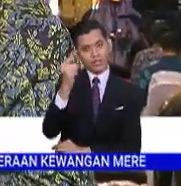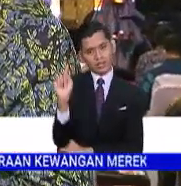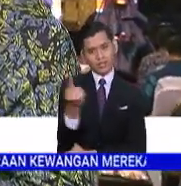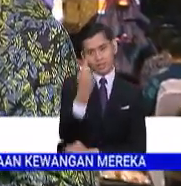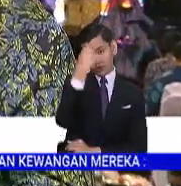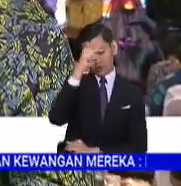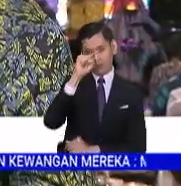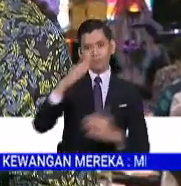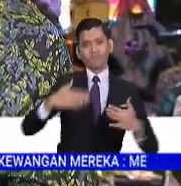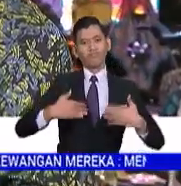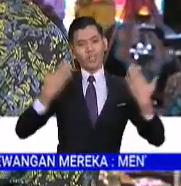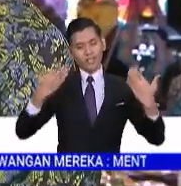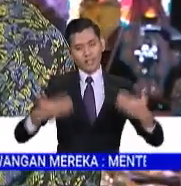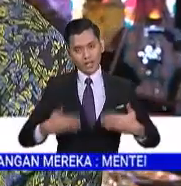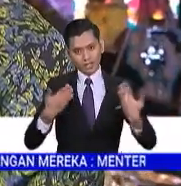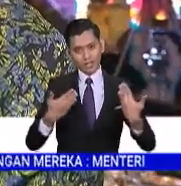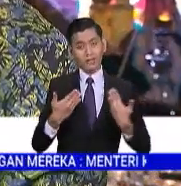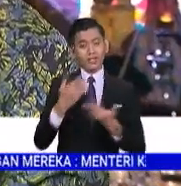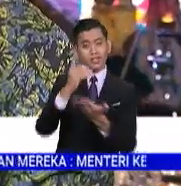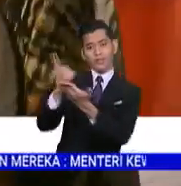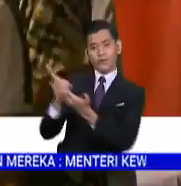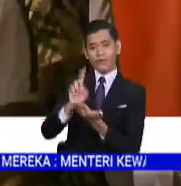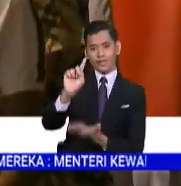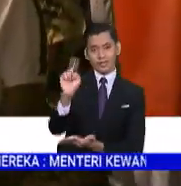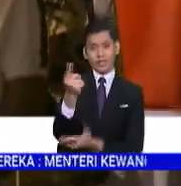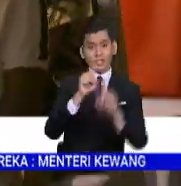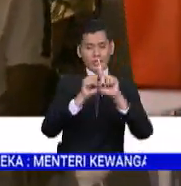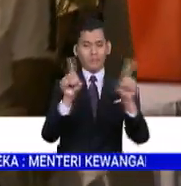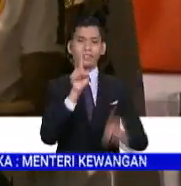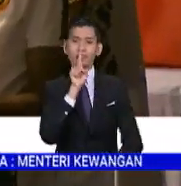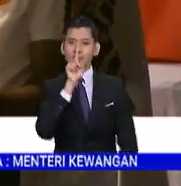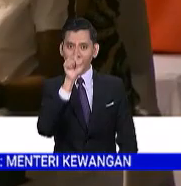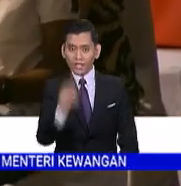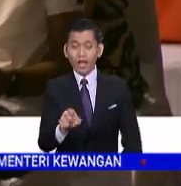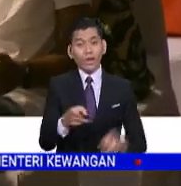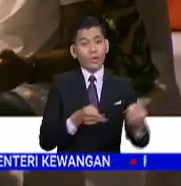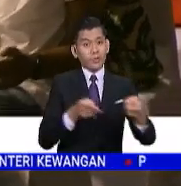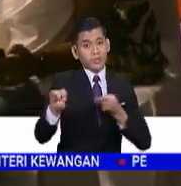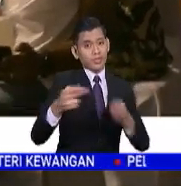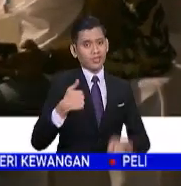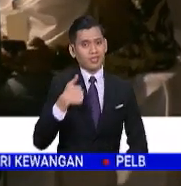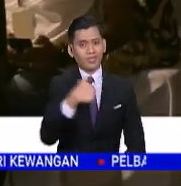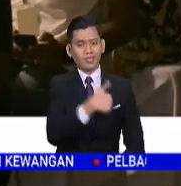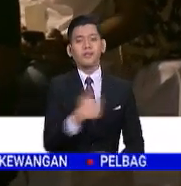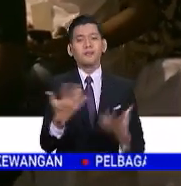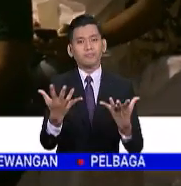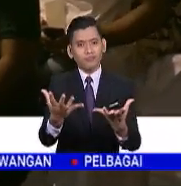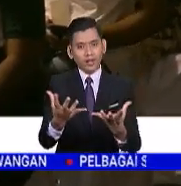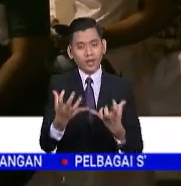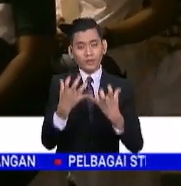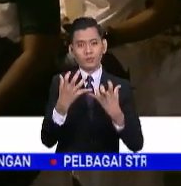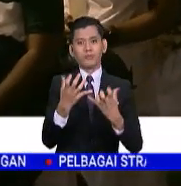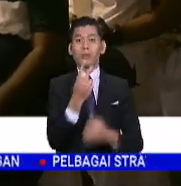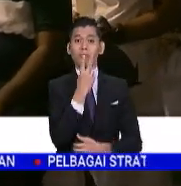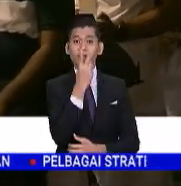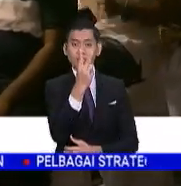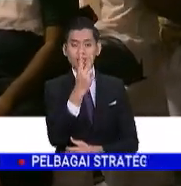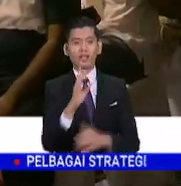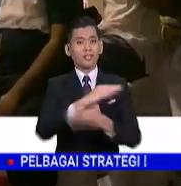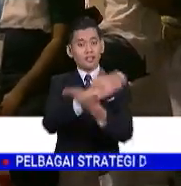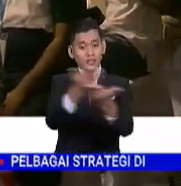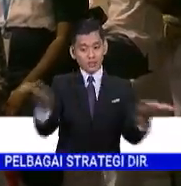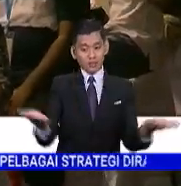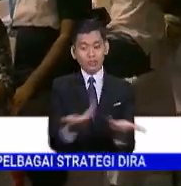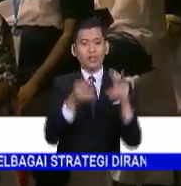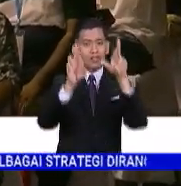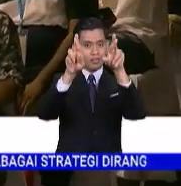meraihkan perayaan Deepavali itu sendiri, tapi ia adalah merupakan satu usaha kita untuk menggerakkan semua rakyat Malaysia datang ke